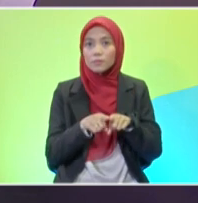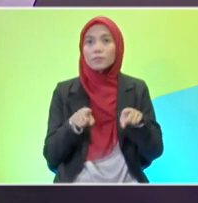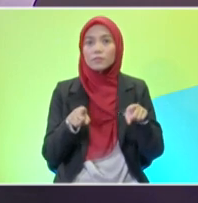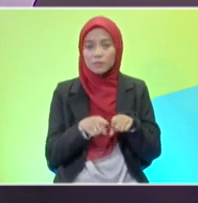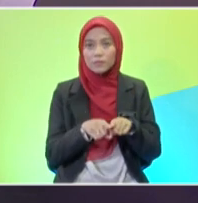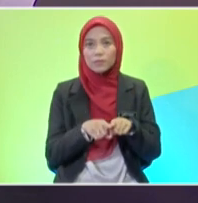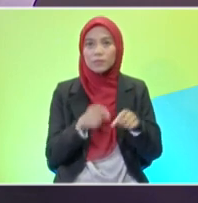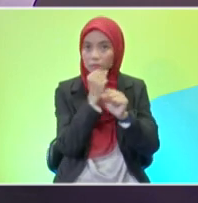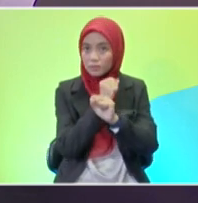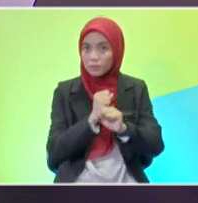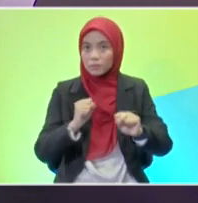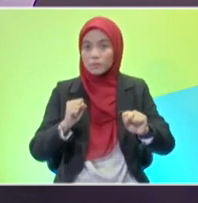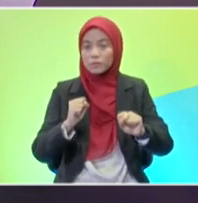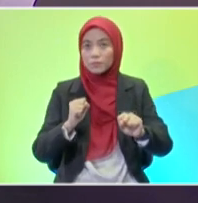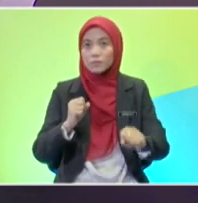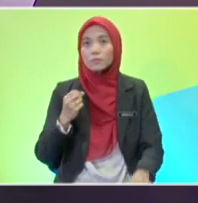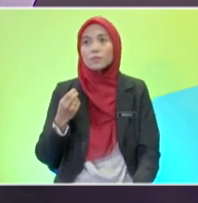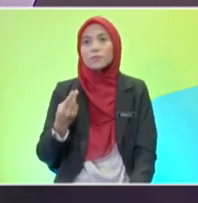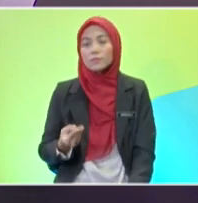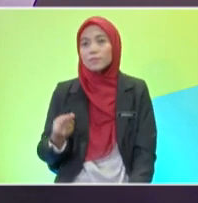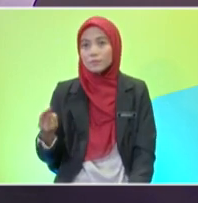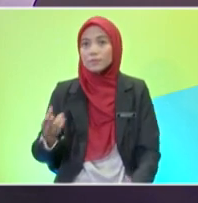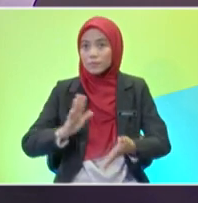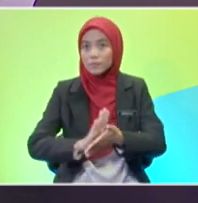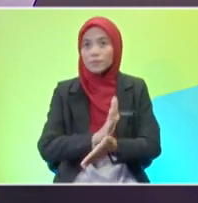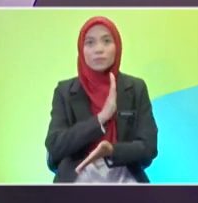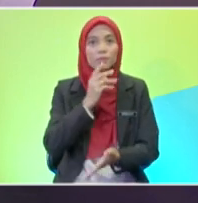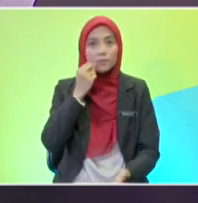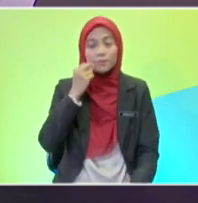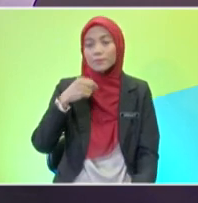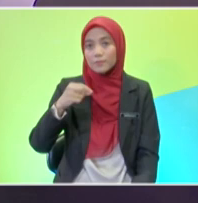bahan-bahan kertas pensil dan juga